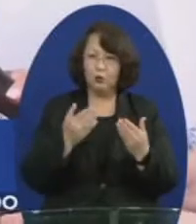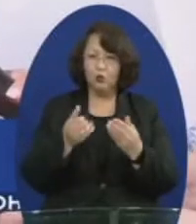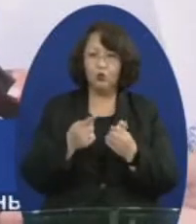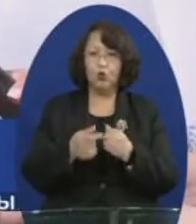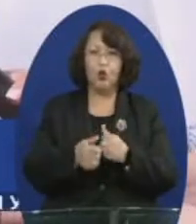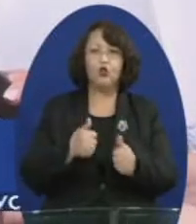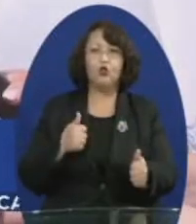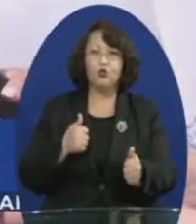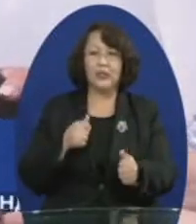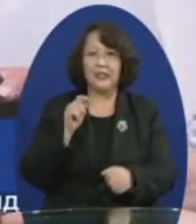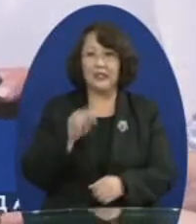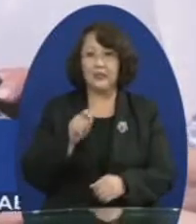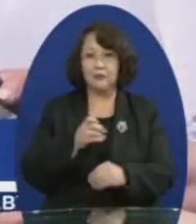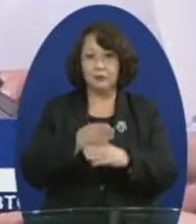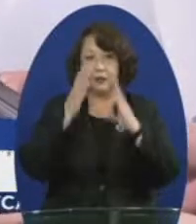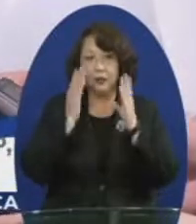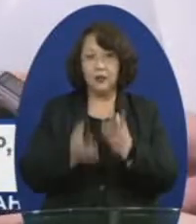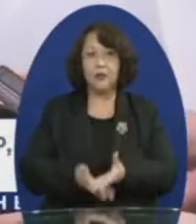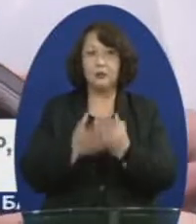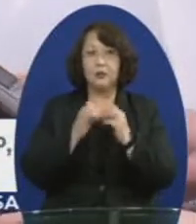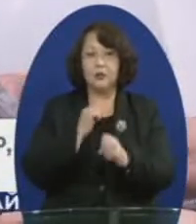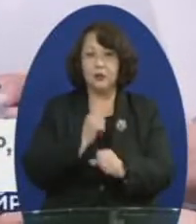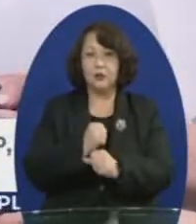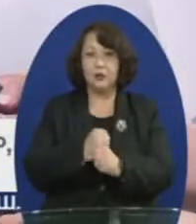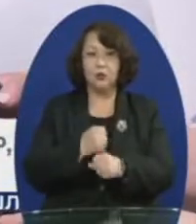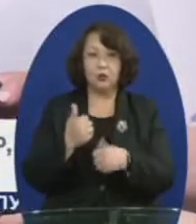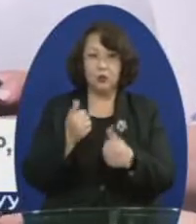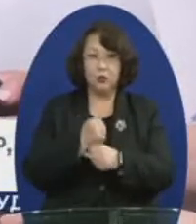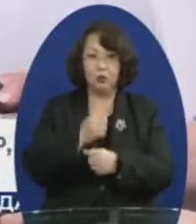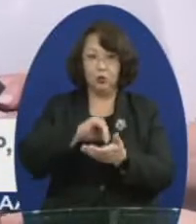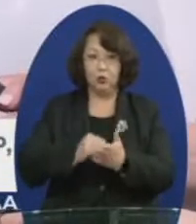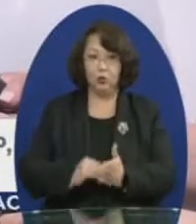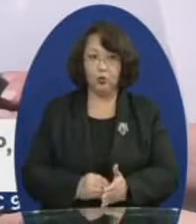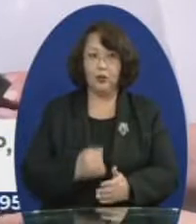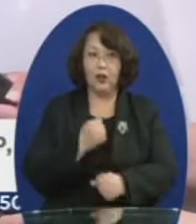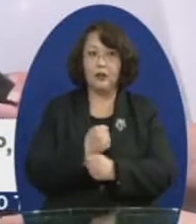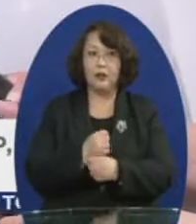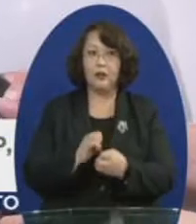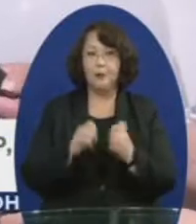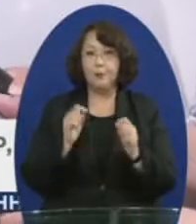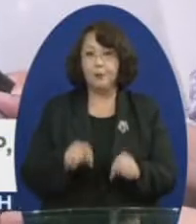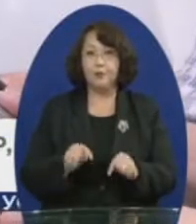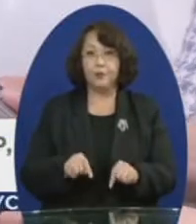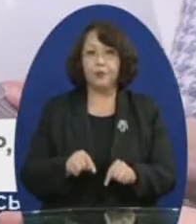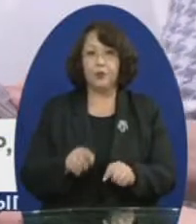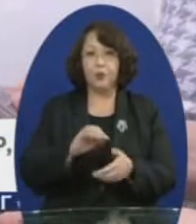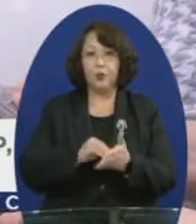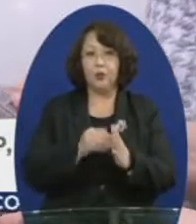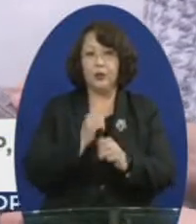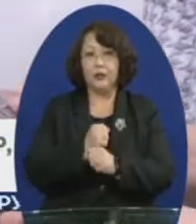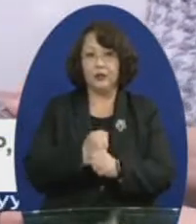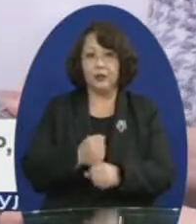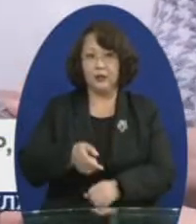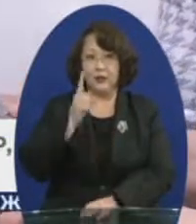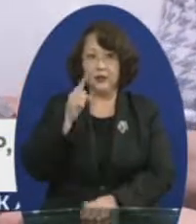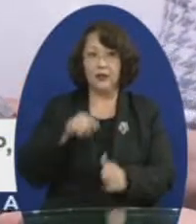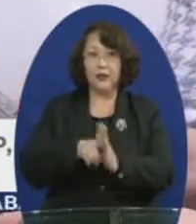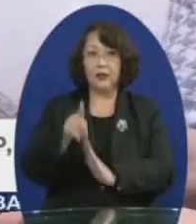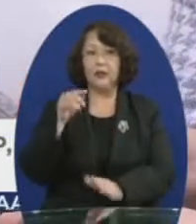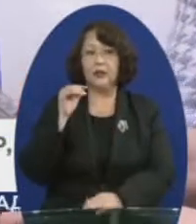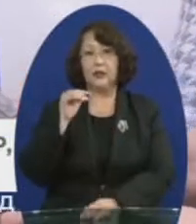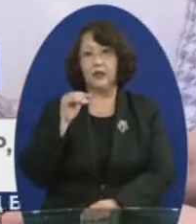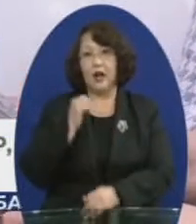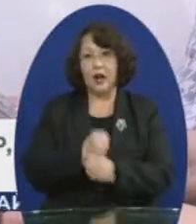бол байна. Тийм учраас энэ чиглэлд нэгэ оролцоод бусад одоо ажлуудыг бол төлөвлөсөн ажлууд байна. Тэгээ өнөөдөр бол ямар ч төлөвлөсөн ажлуудын нэг ихнийх